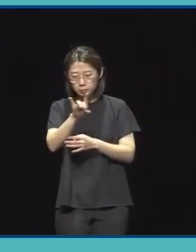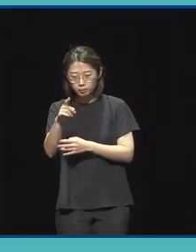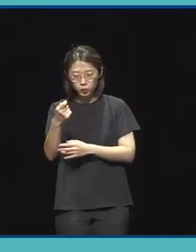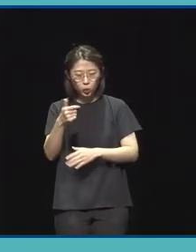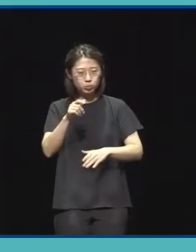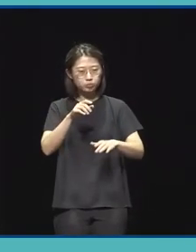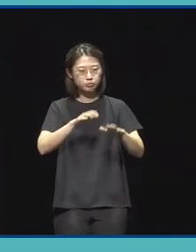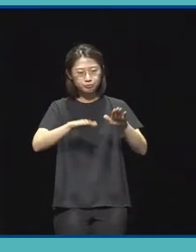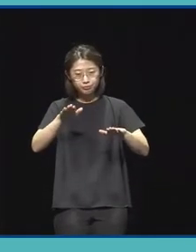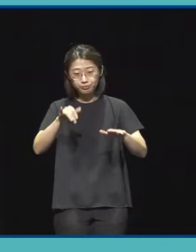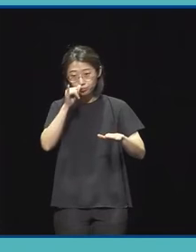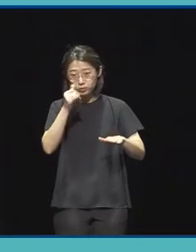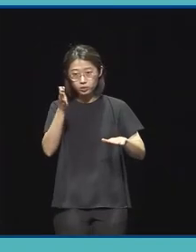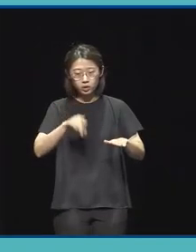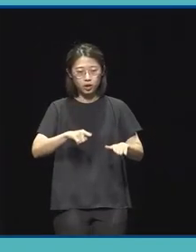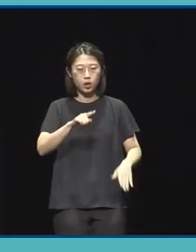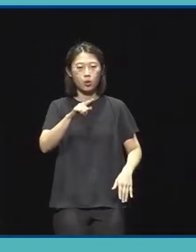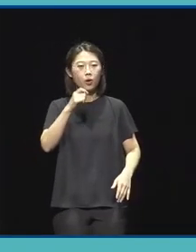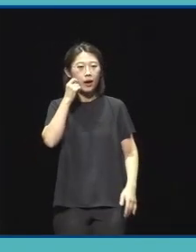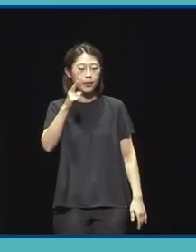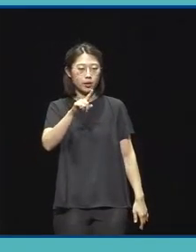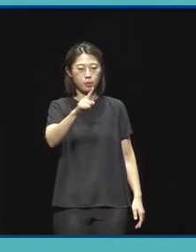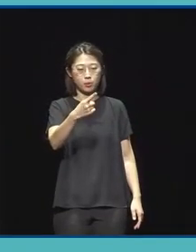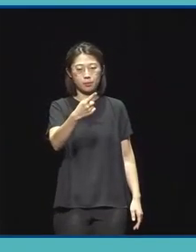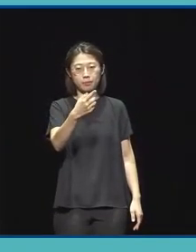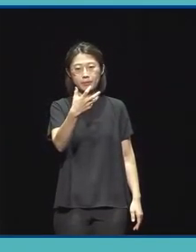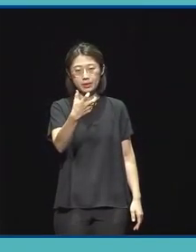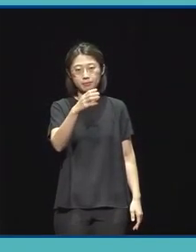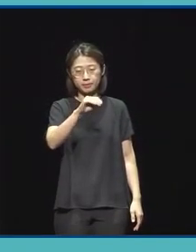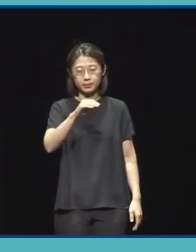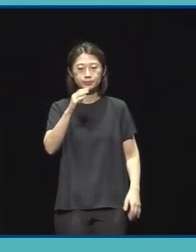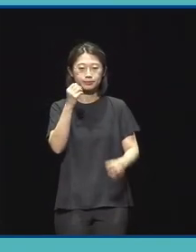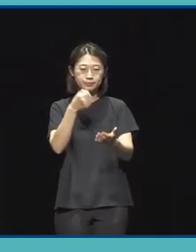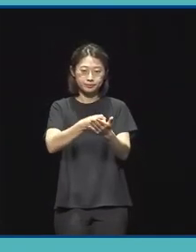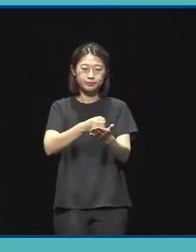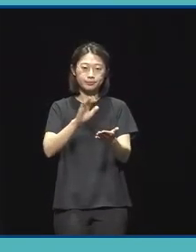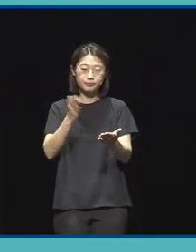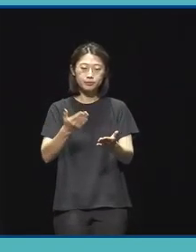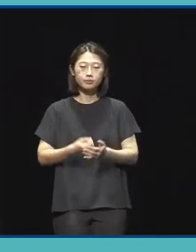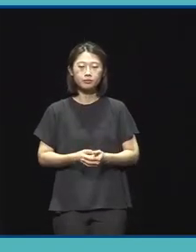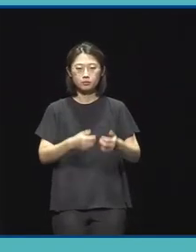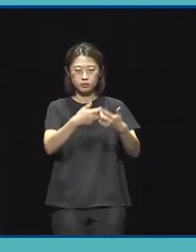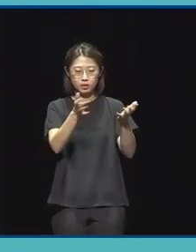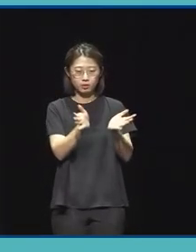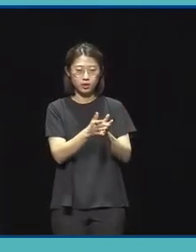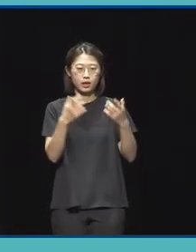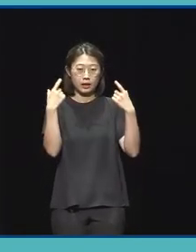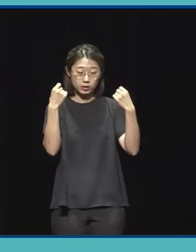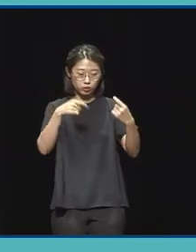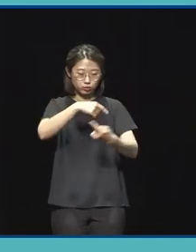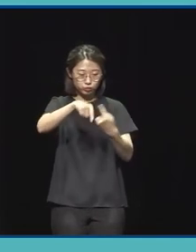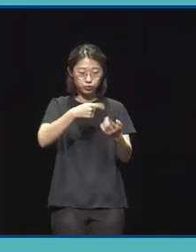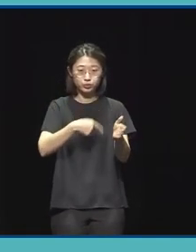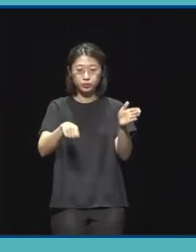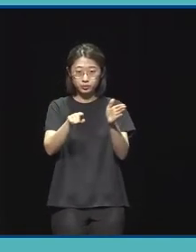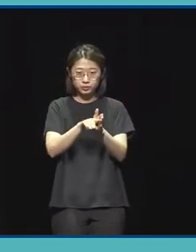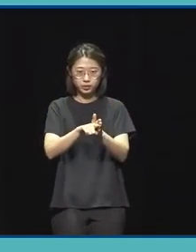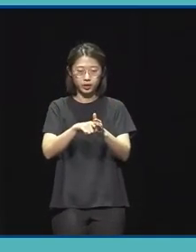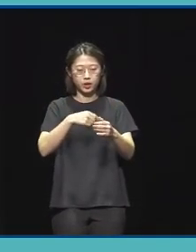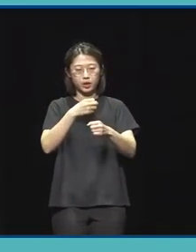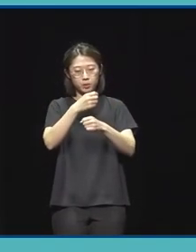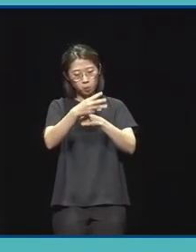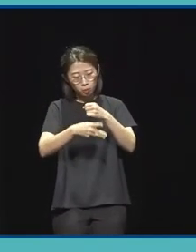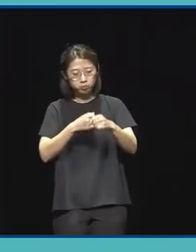것을 정액 월 180만 원으로 지원하게 되었습니다. 그리고 단체의 안정적인 인력 운영을 위해 단연간